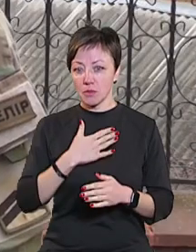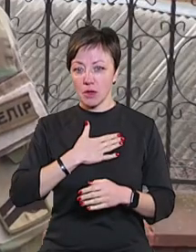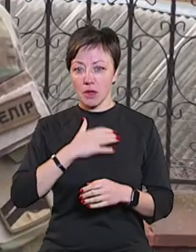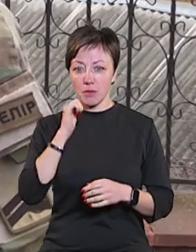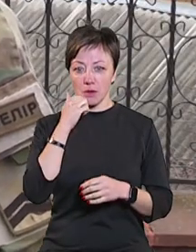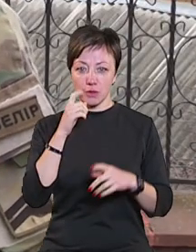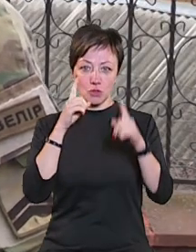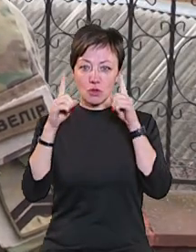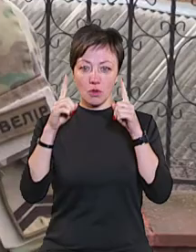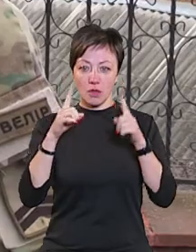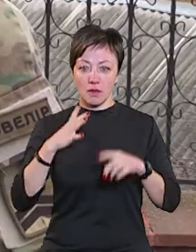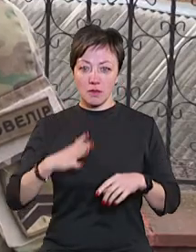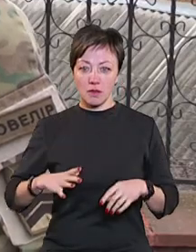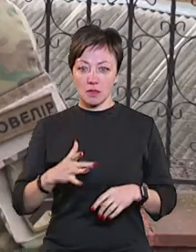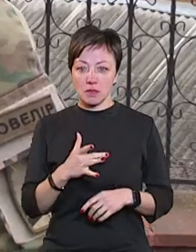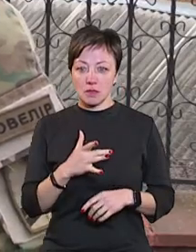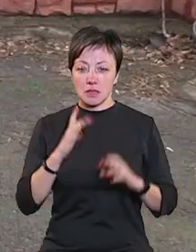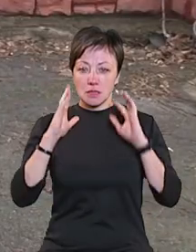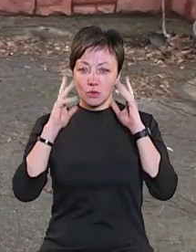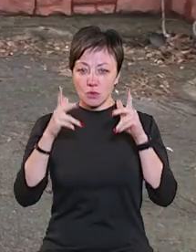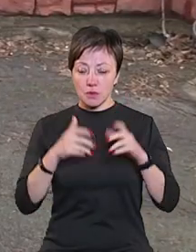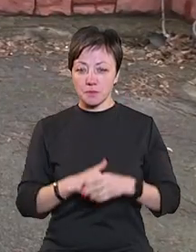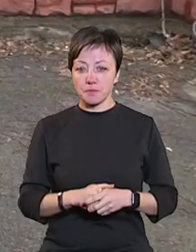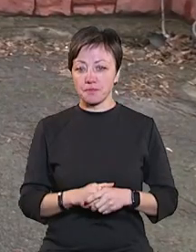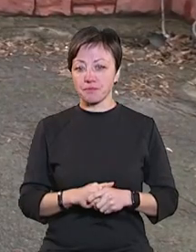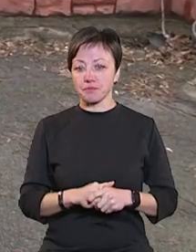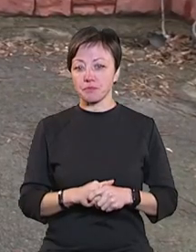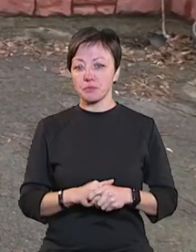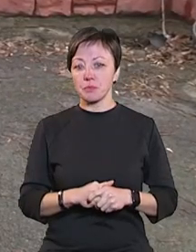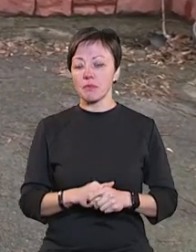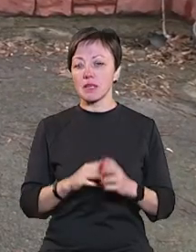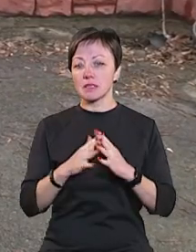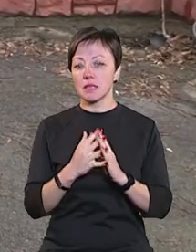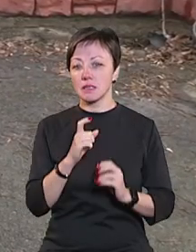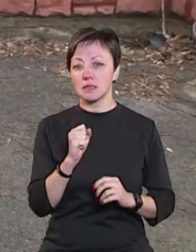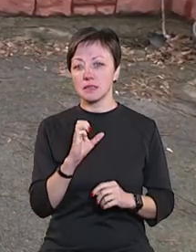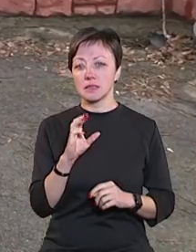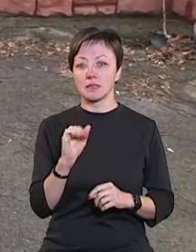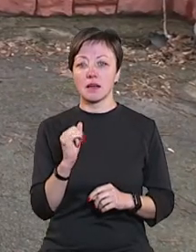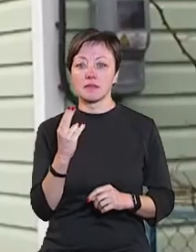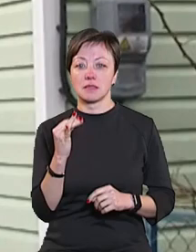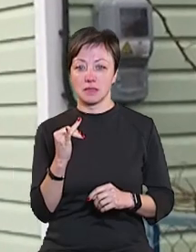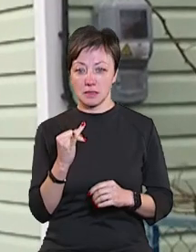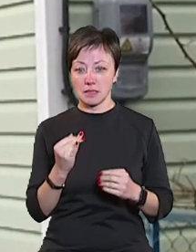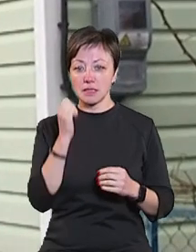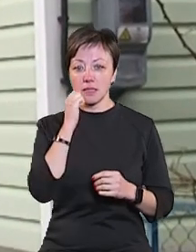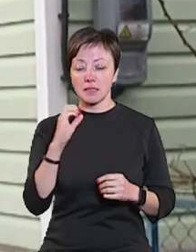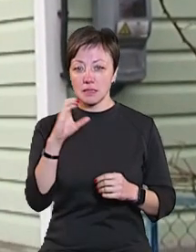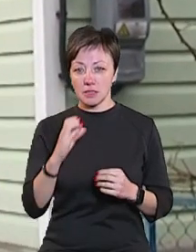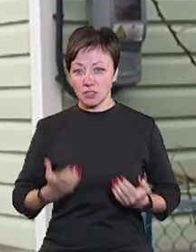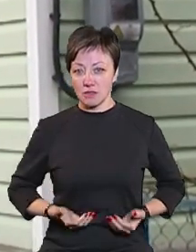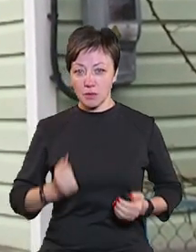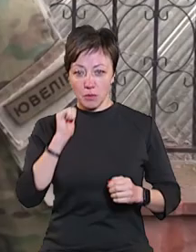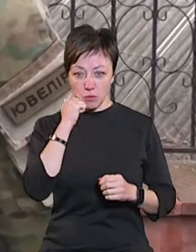такого шоку не витримала, в неї стався інсульт. Олег Манжура родом із села Заставці, що на Старосинявщині, де і живе донині його бабуся.